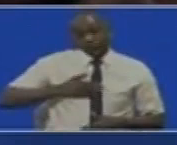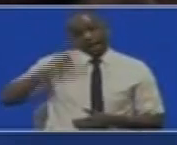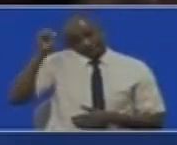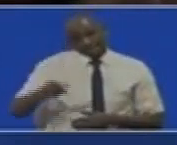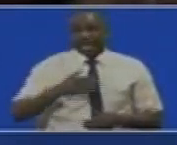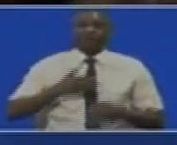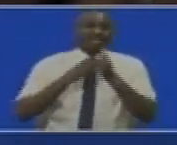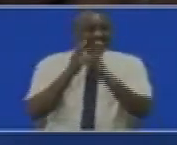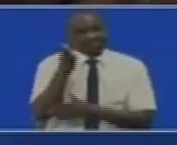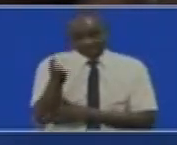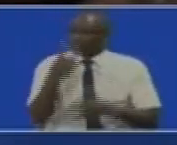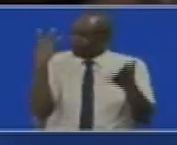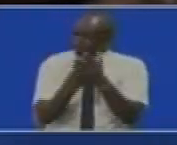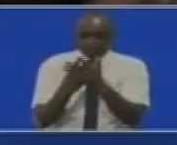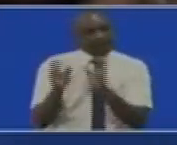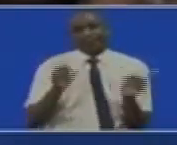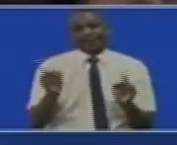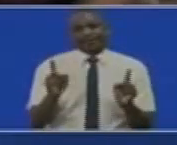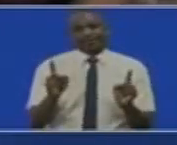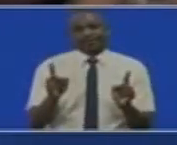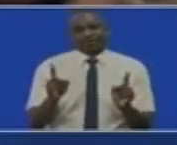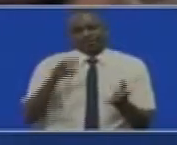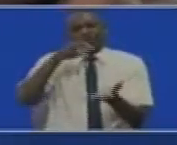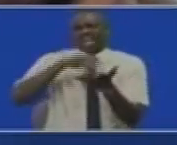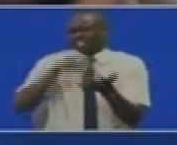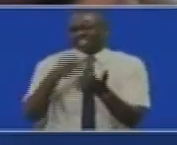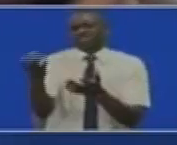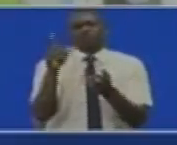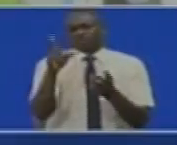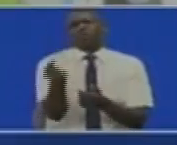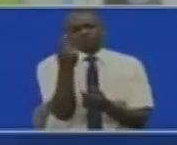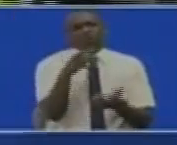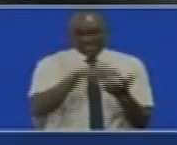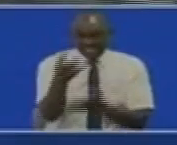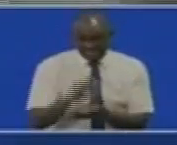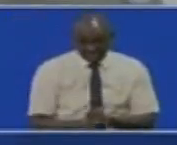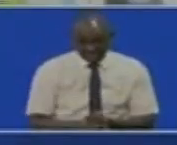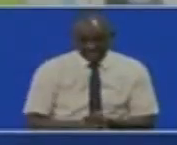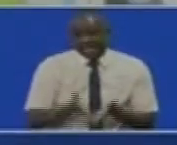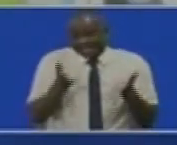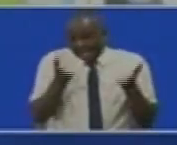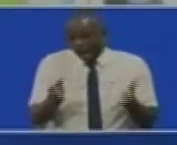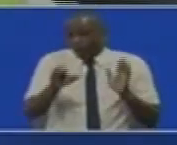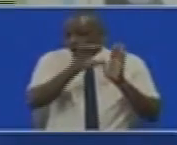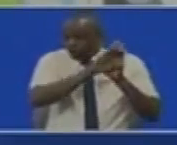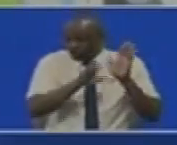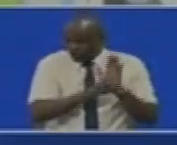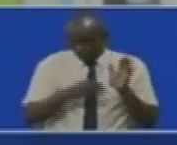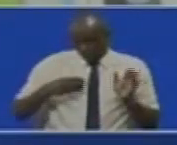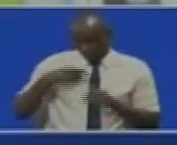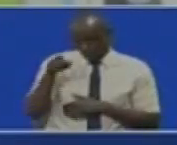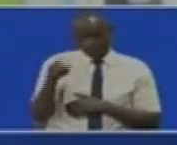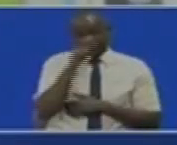wetu hatafungwa kwa kesi za kipuuzi kama hizi. Kulingana na katiba ya Jamhuri ya Muungano